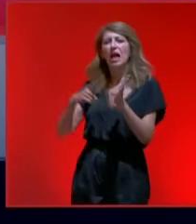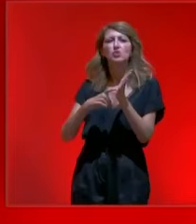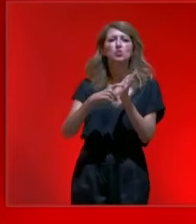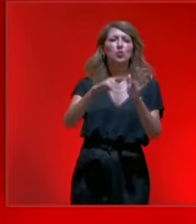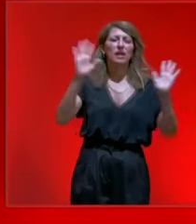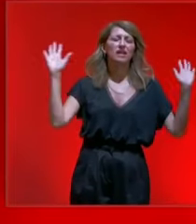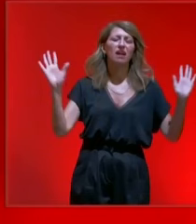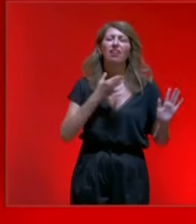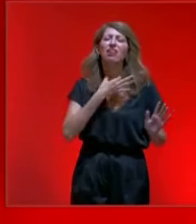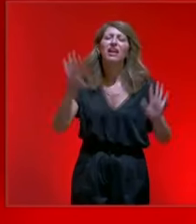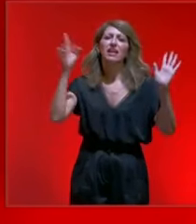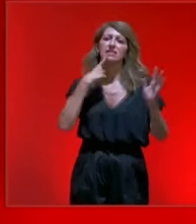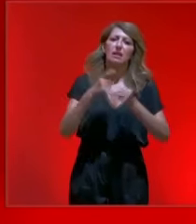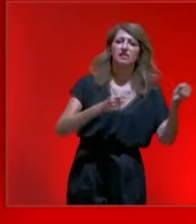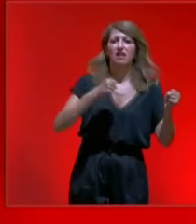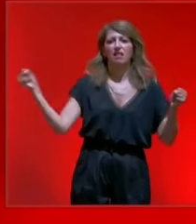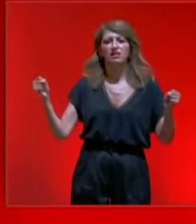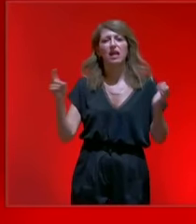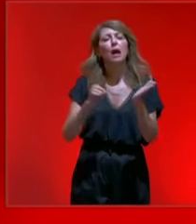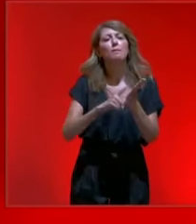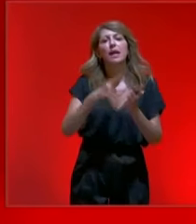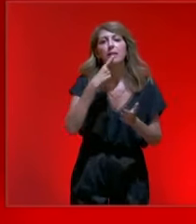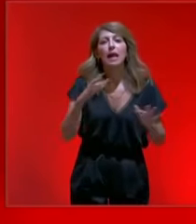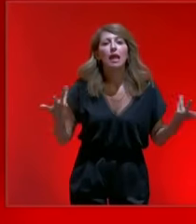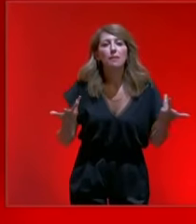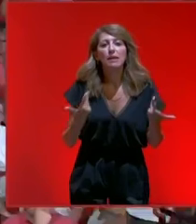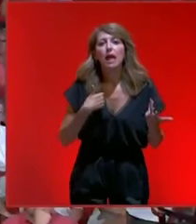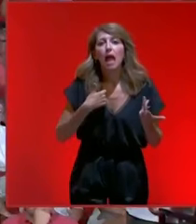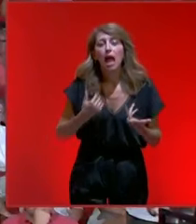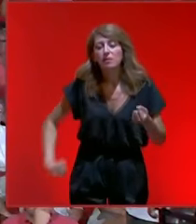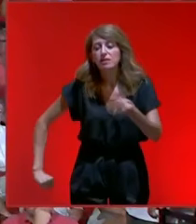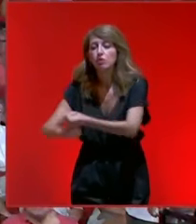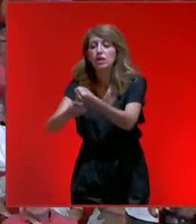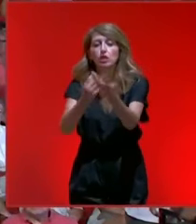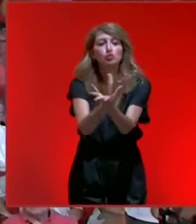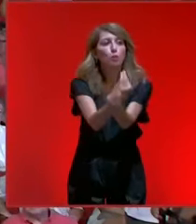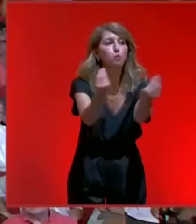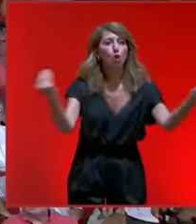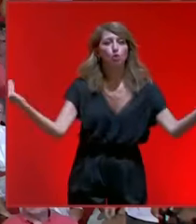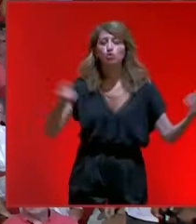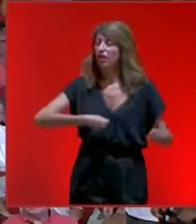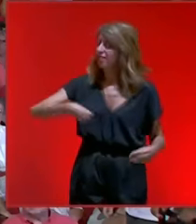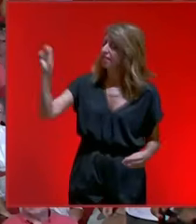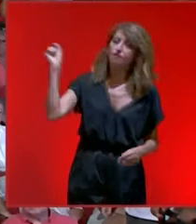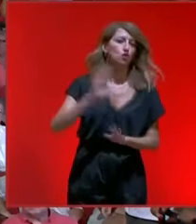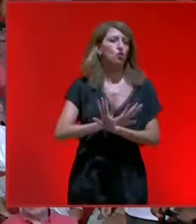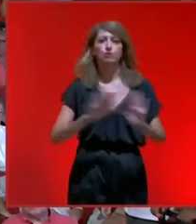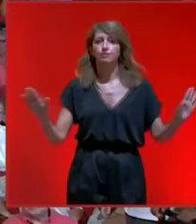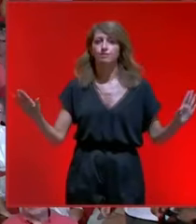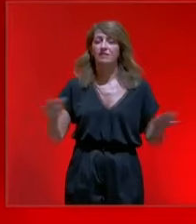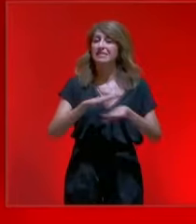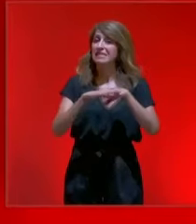πολλούς. Διαφωνώ επίσης. Συντρόφισσες και σύντροφοι, οι έννοιες αριστερά, κέντρο και δεξιά δεν είναι έννοιες